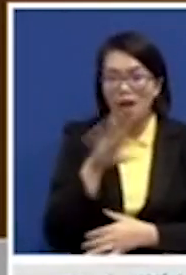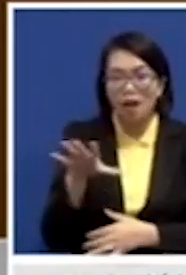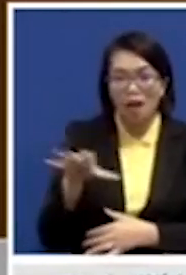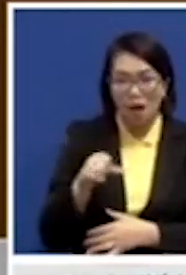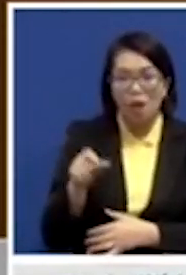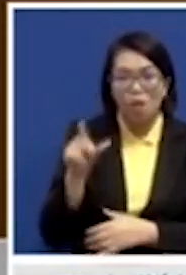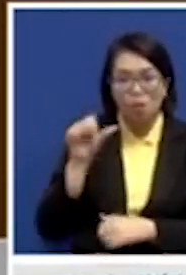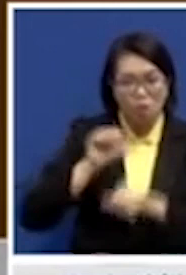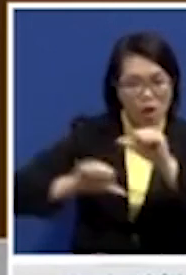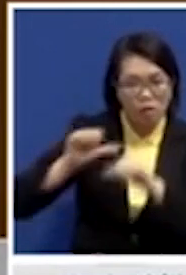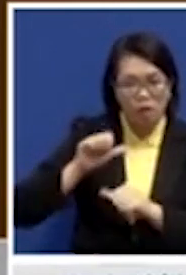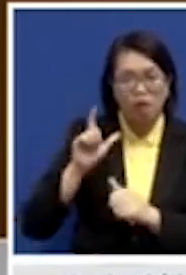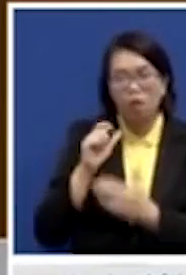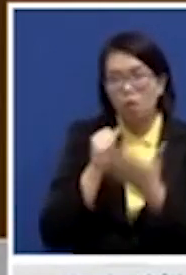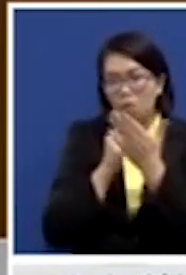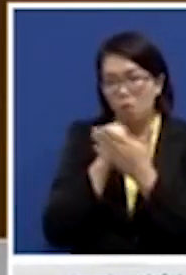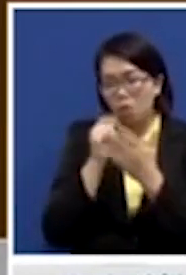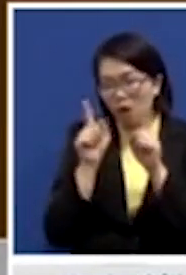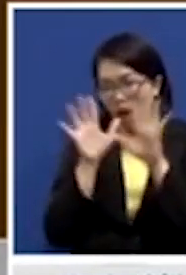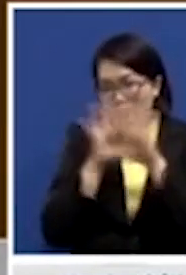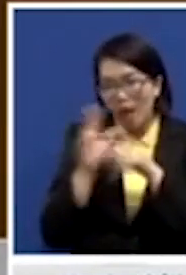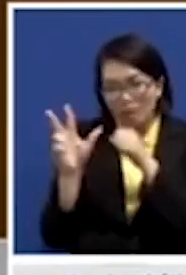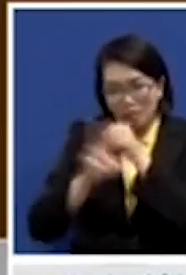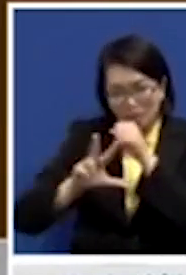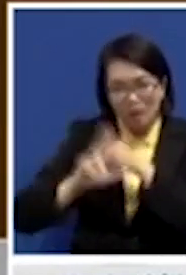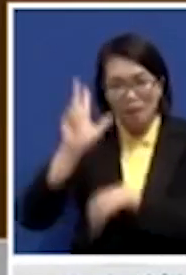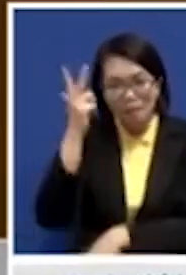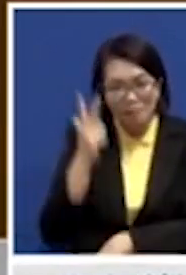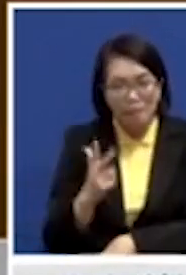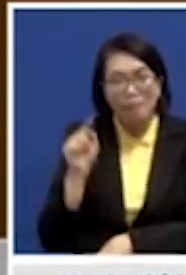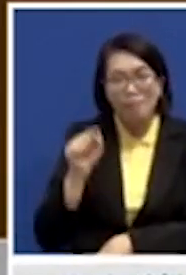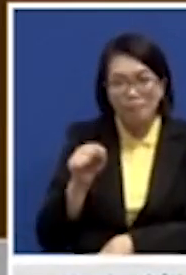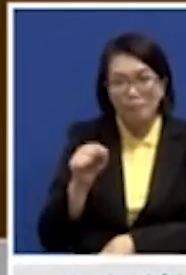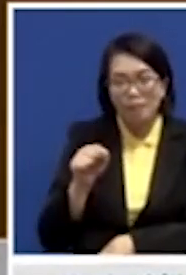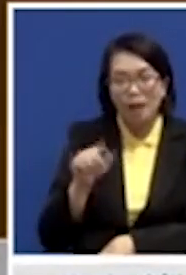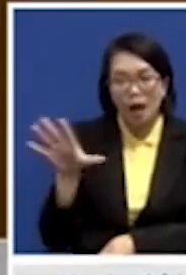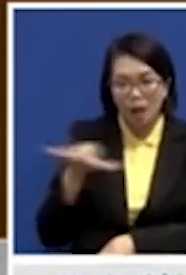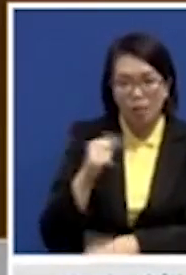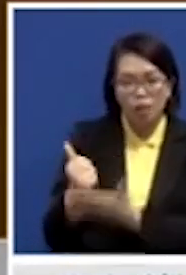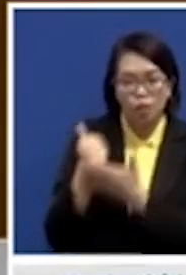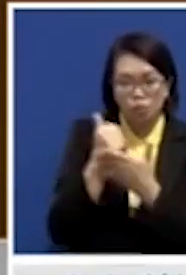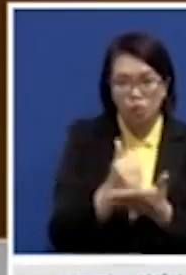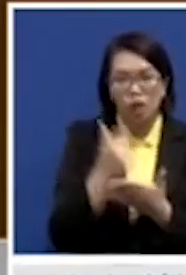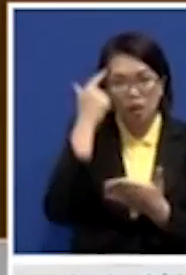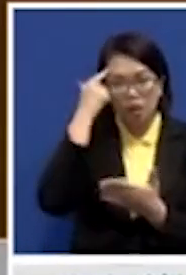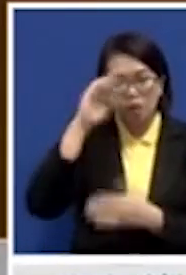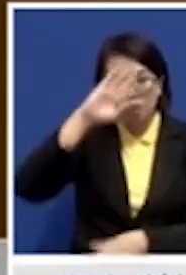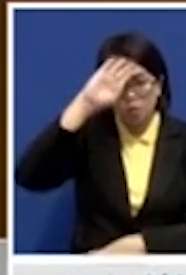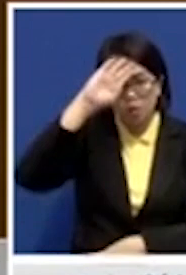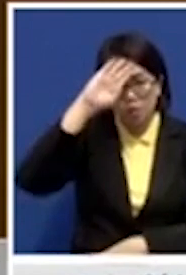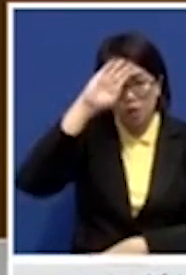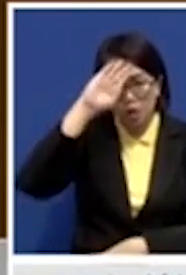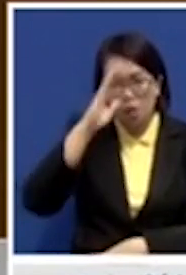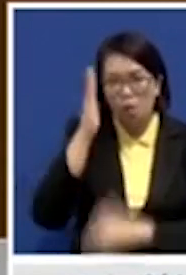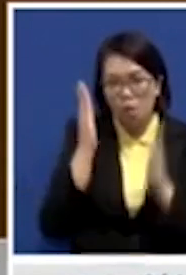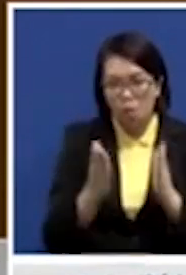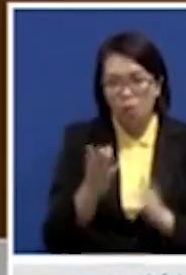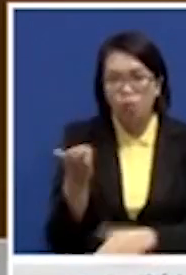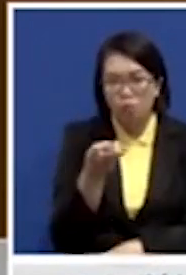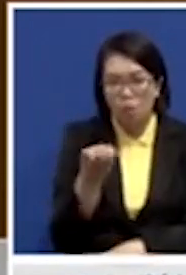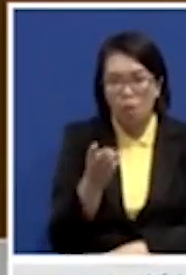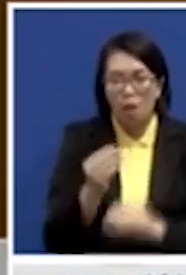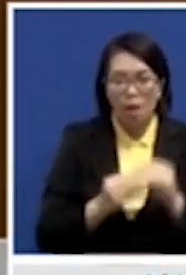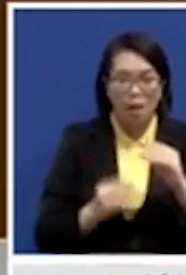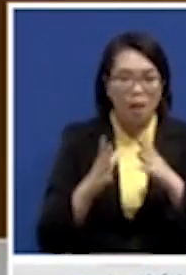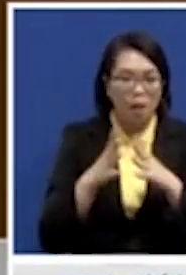าดหวังว่าทางคณะรัฐบาลชุดนี้จะทำได้แล้วก็ในฐานะที่เป็นรัฐมนตรีว่าการกระทรวงสาธารณสุขนะครับก็มี